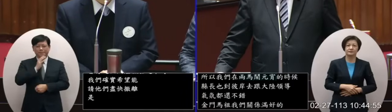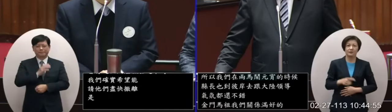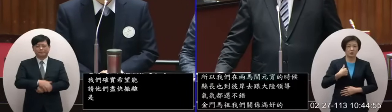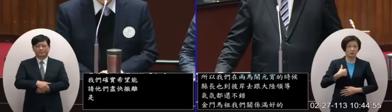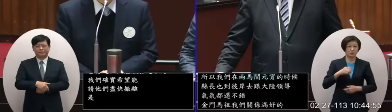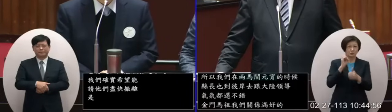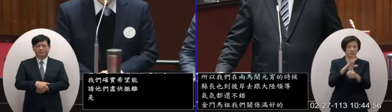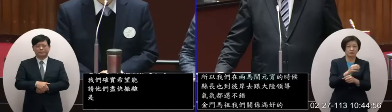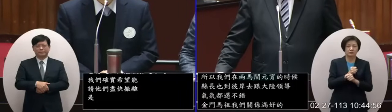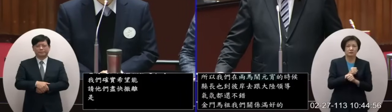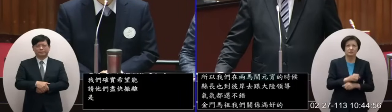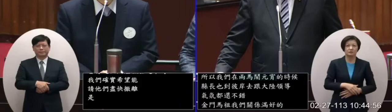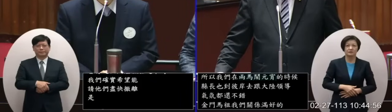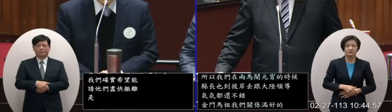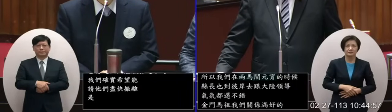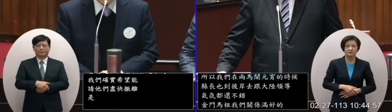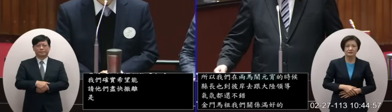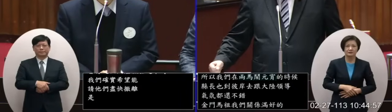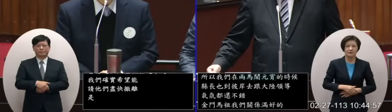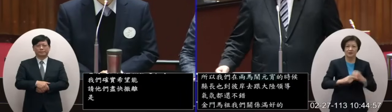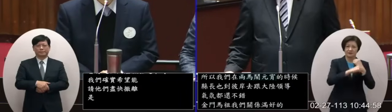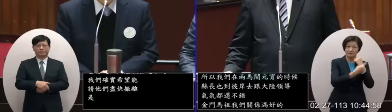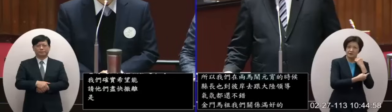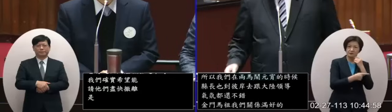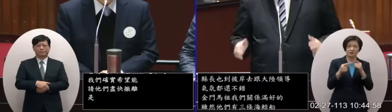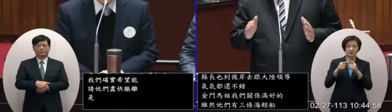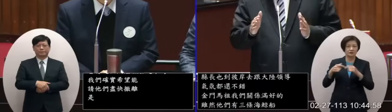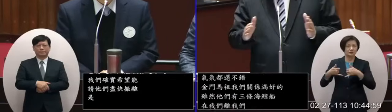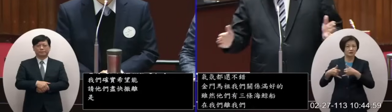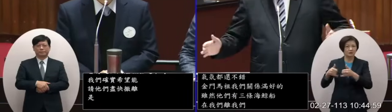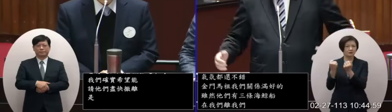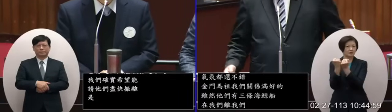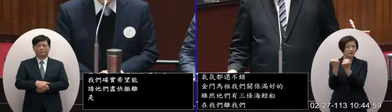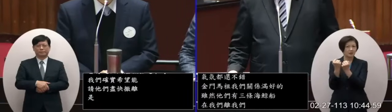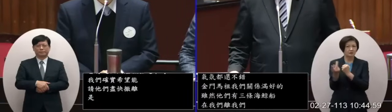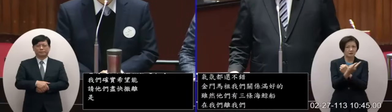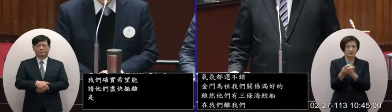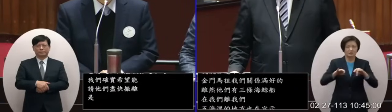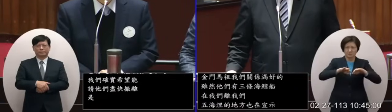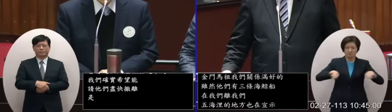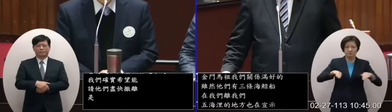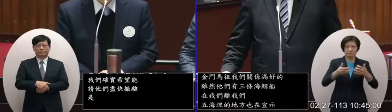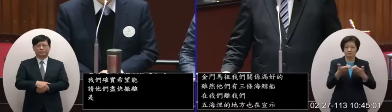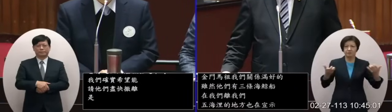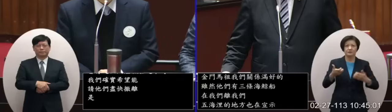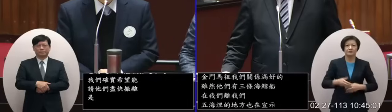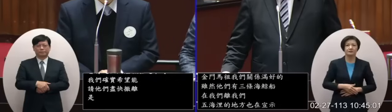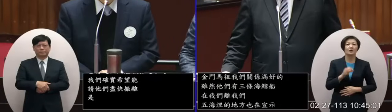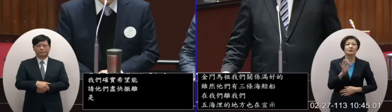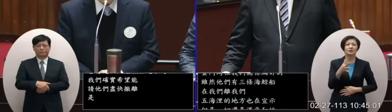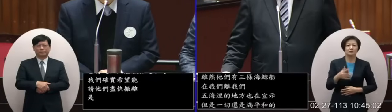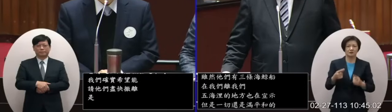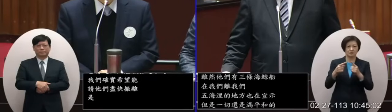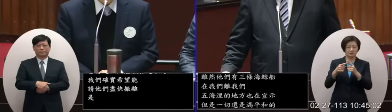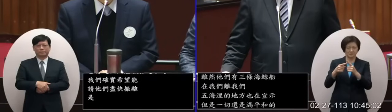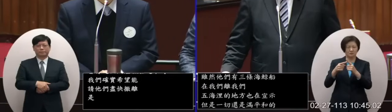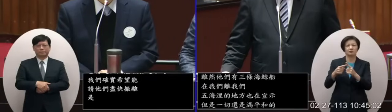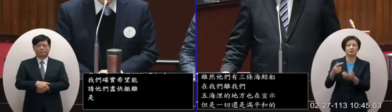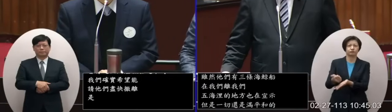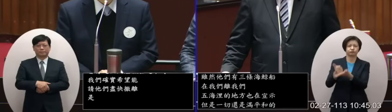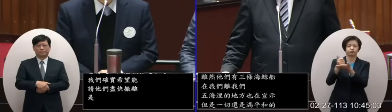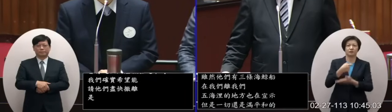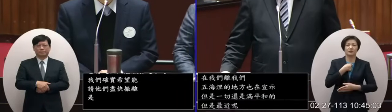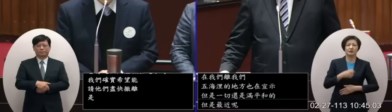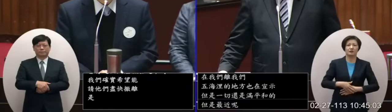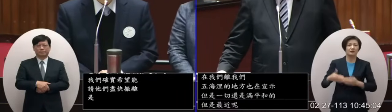是建议就是说，在法律跟人道的部分能够把它切割哈，毕竟人死为大。大陆